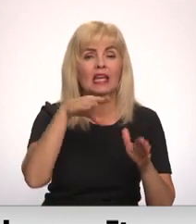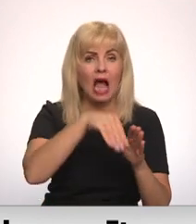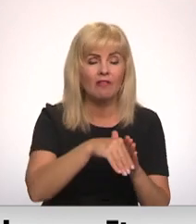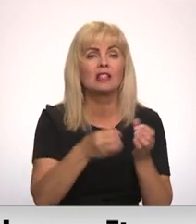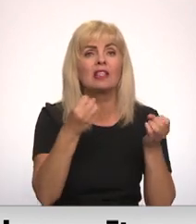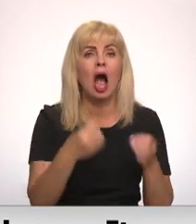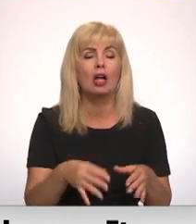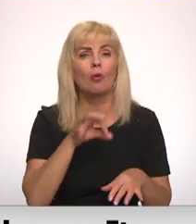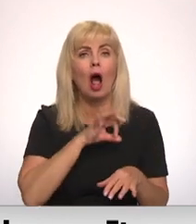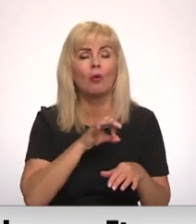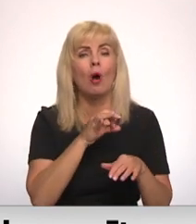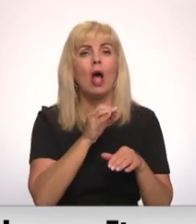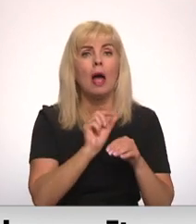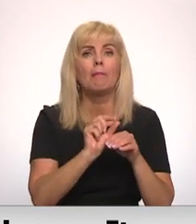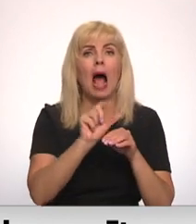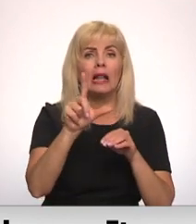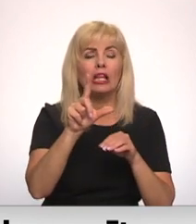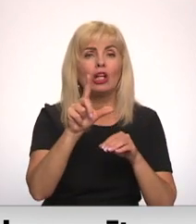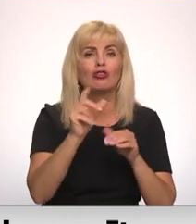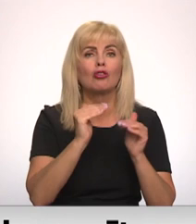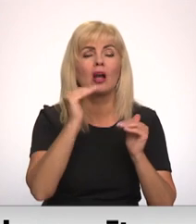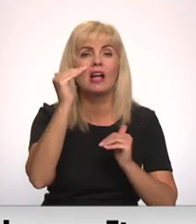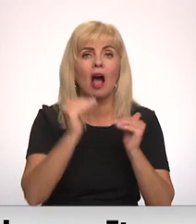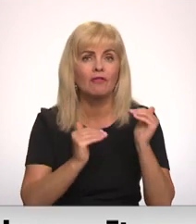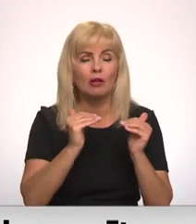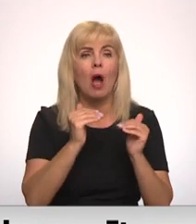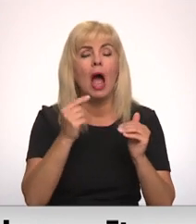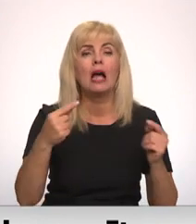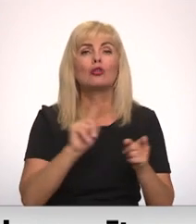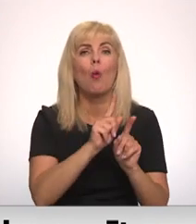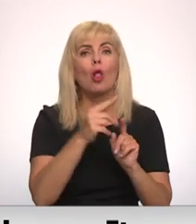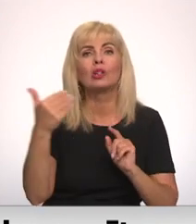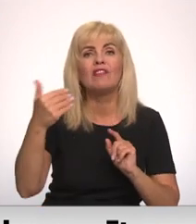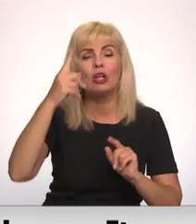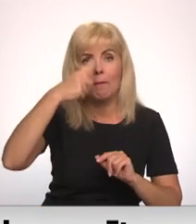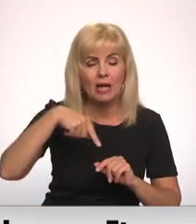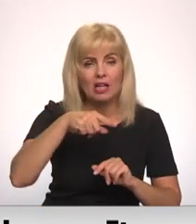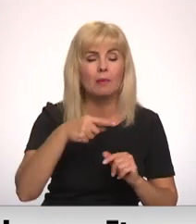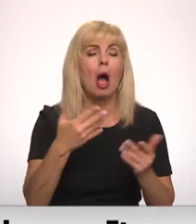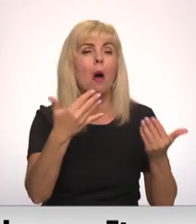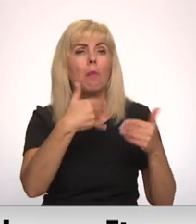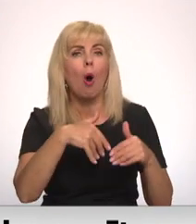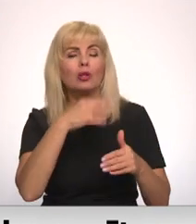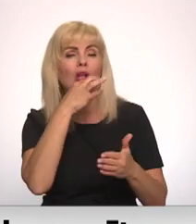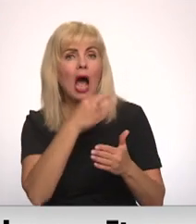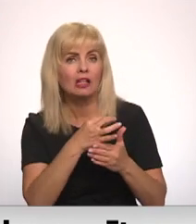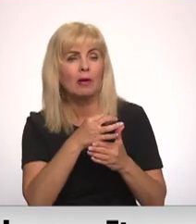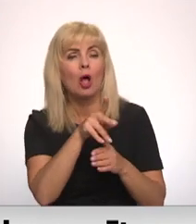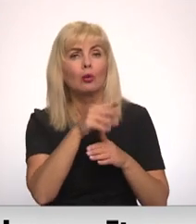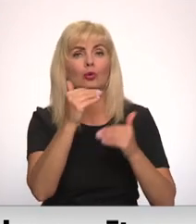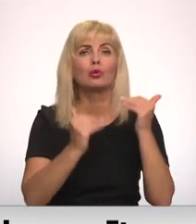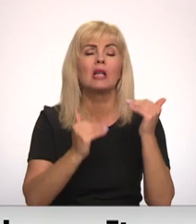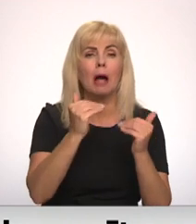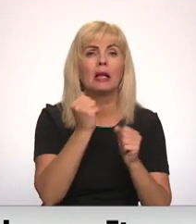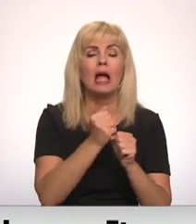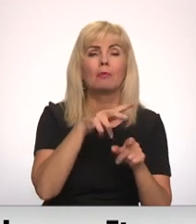algu kāpināšanas grafiku atbilstīgu pedagogu prasībām. Vēl skolotāji atbildīgiem politiķiem pieprasa sabalansēt darba slodzi